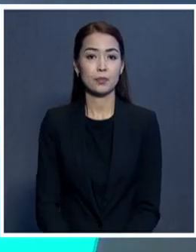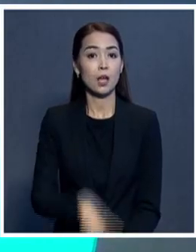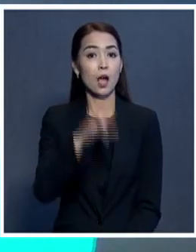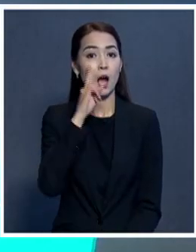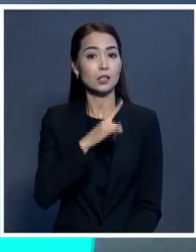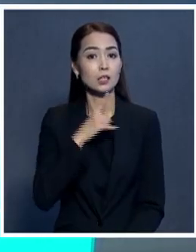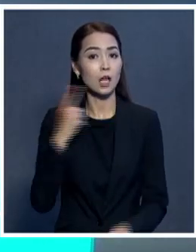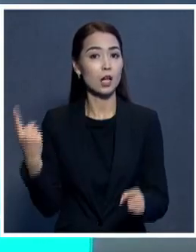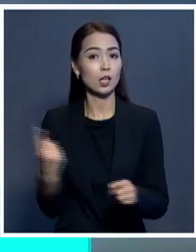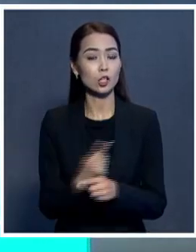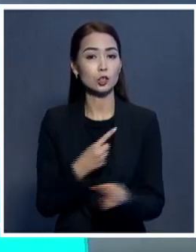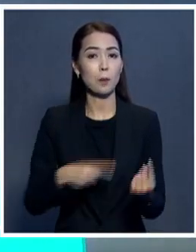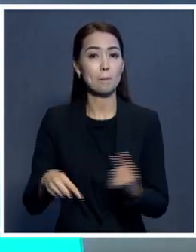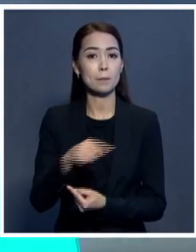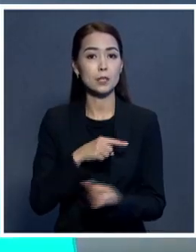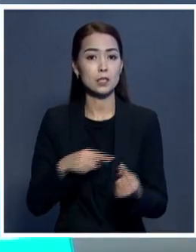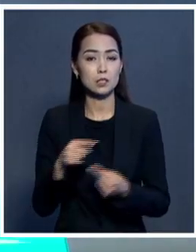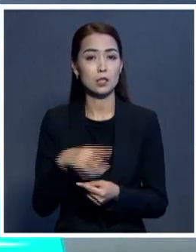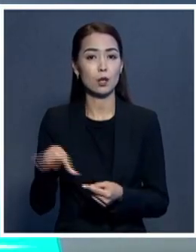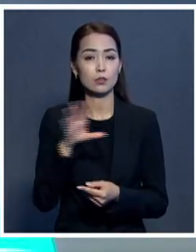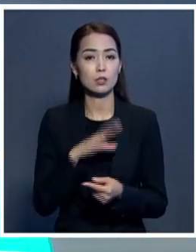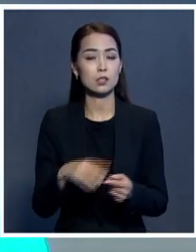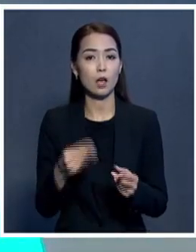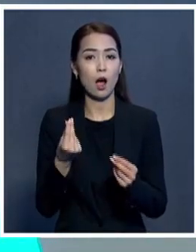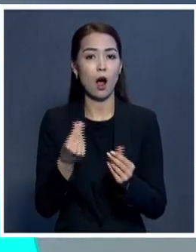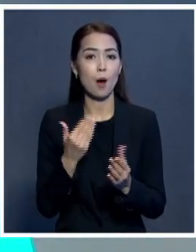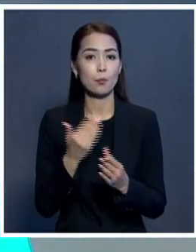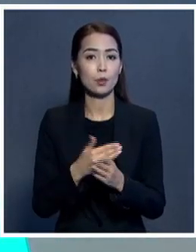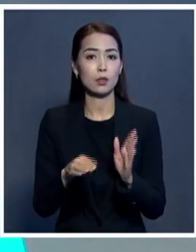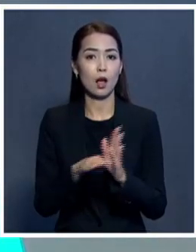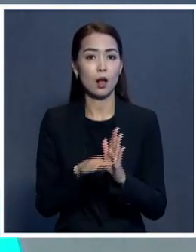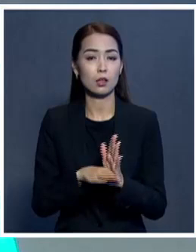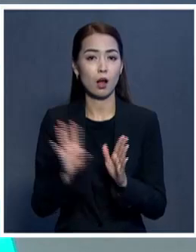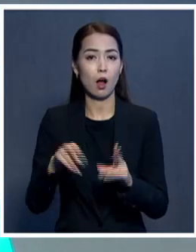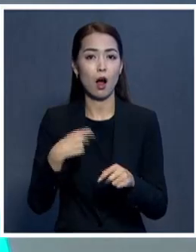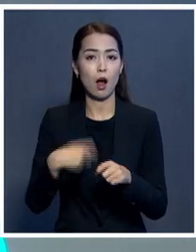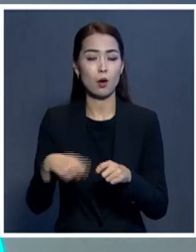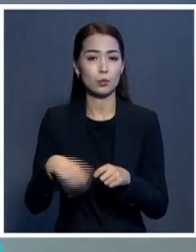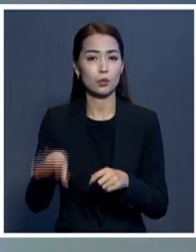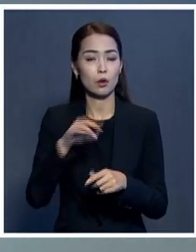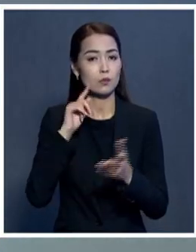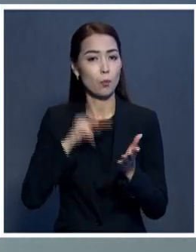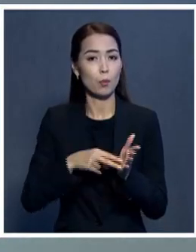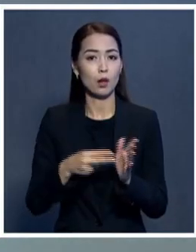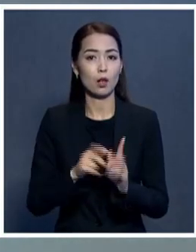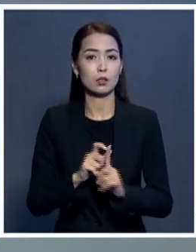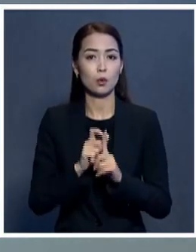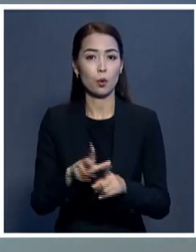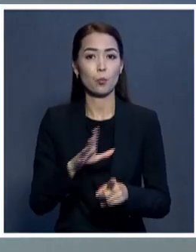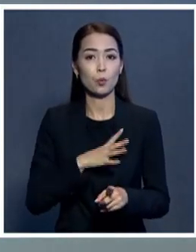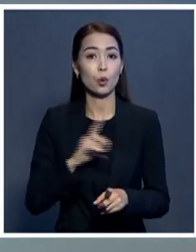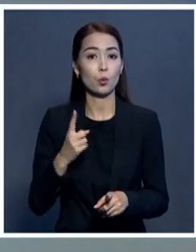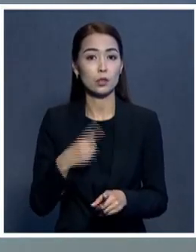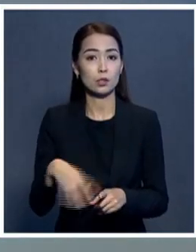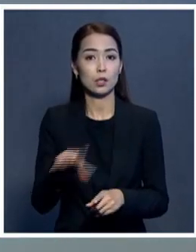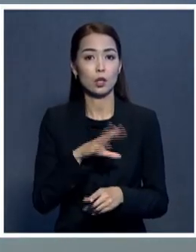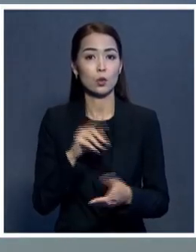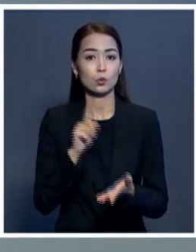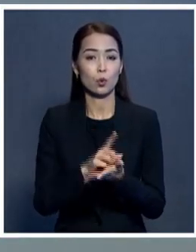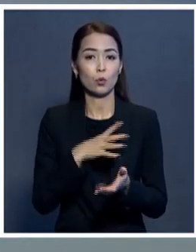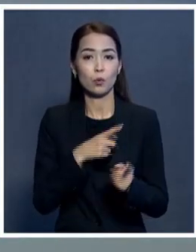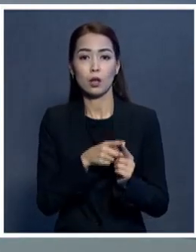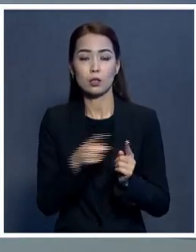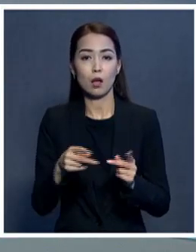Қазақстанда алғаш рет бизнес өкілдерінің капиталын арналған жеңілдетілген қаржыландыру бағдарламасы ұсынылды. Өйткені осыған дейін отандық кәсіпкерлерге